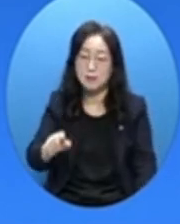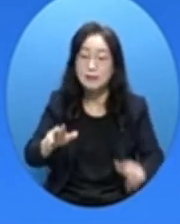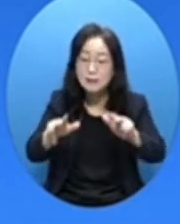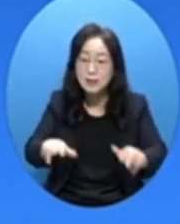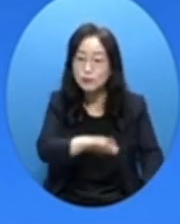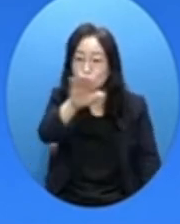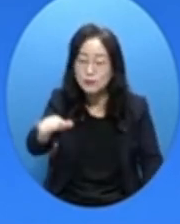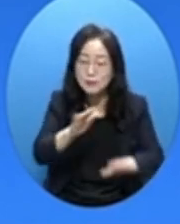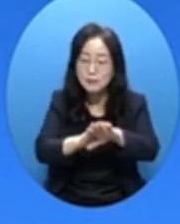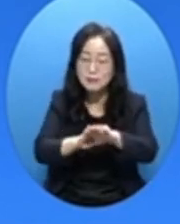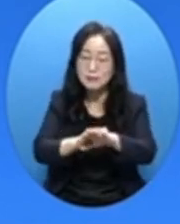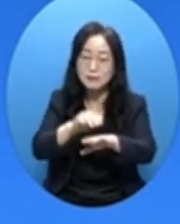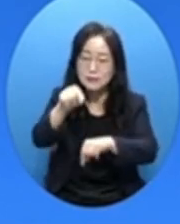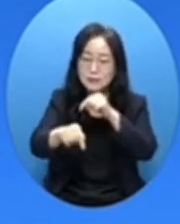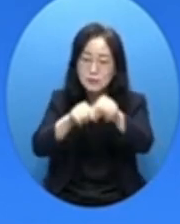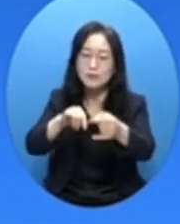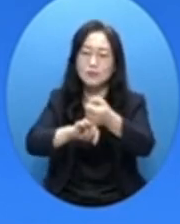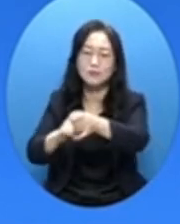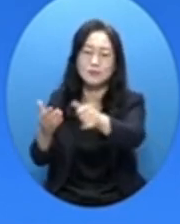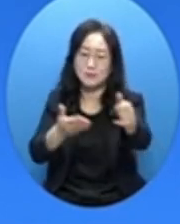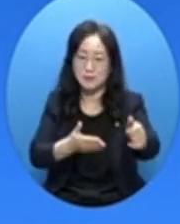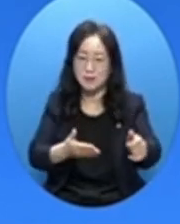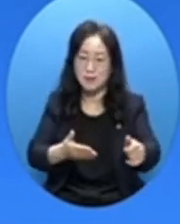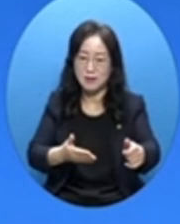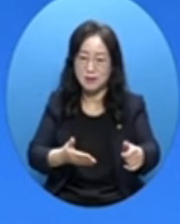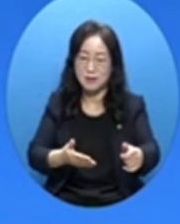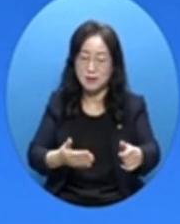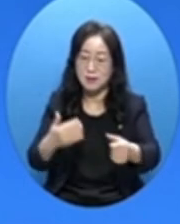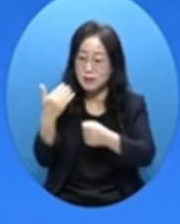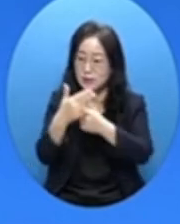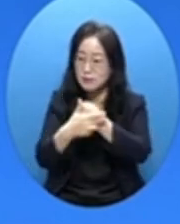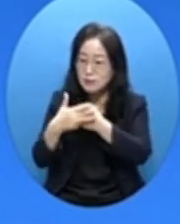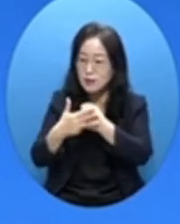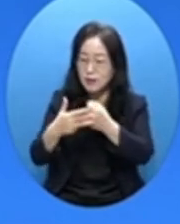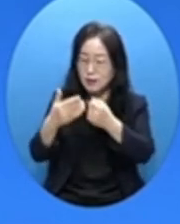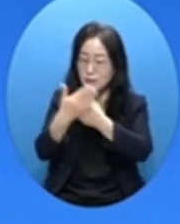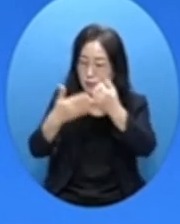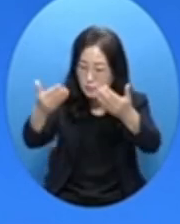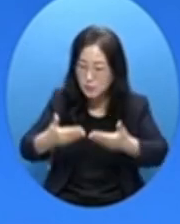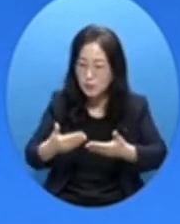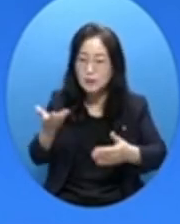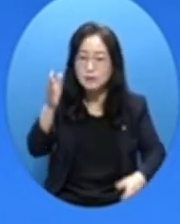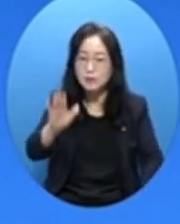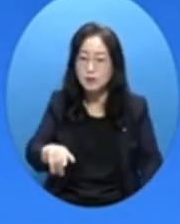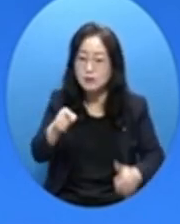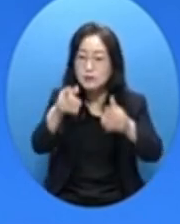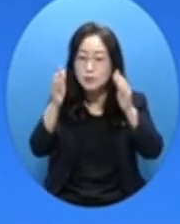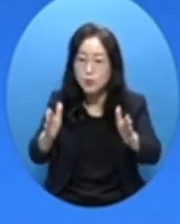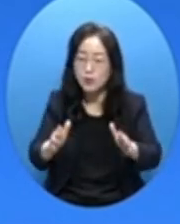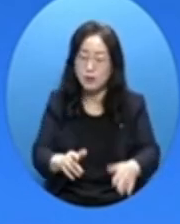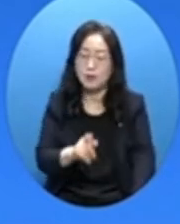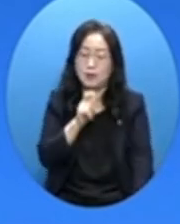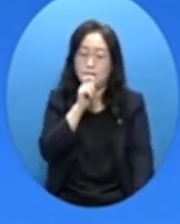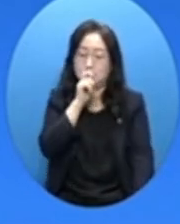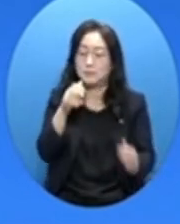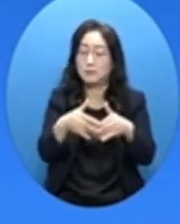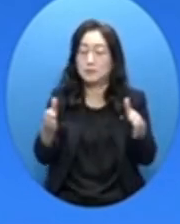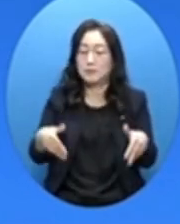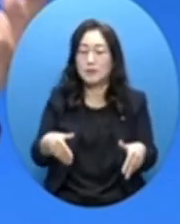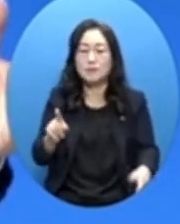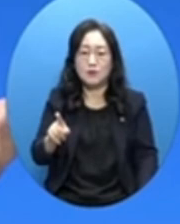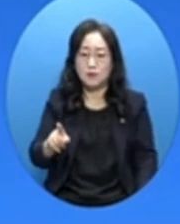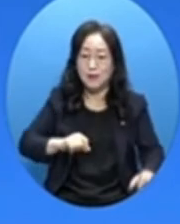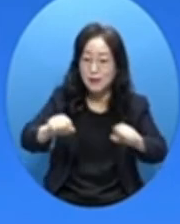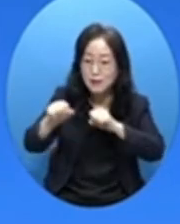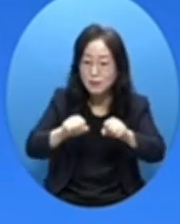사랑을 실천해야 될 때입니다. 너무나 많은 은혜와 축복을 받았는데 우리는 그동안 너무나 침묵했습니다. 행동으로